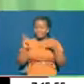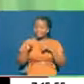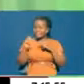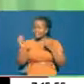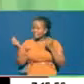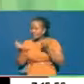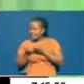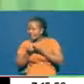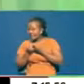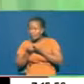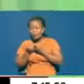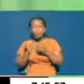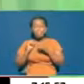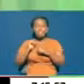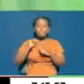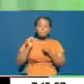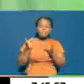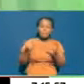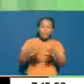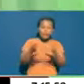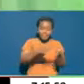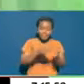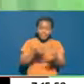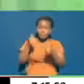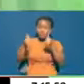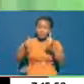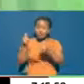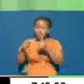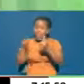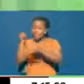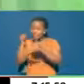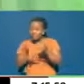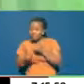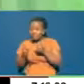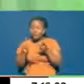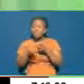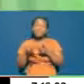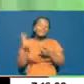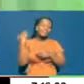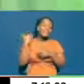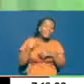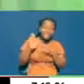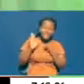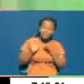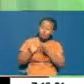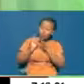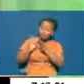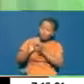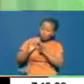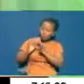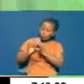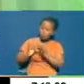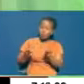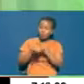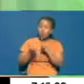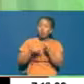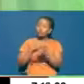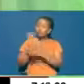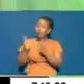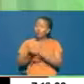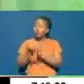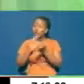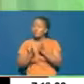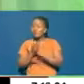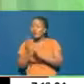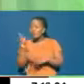parties that division and hate reside, and we all become